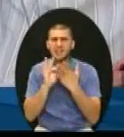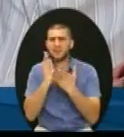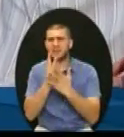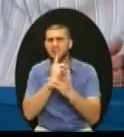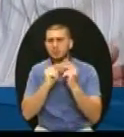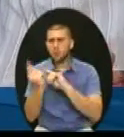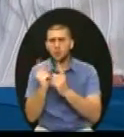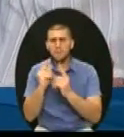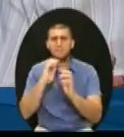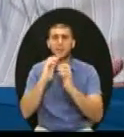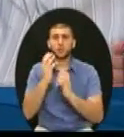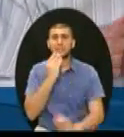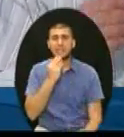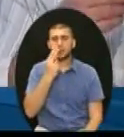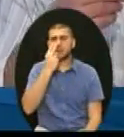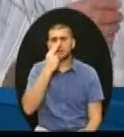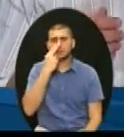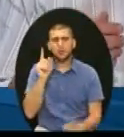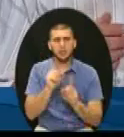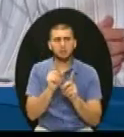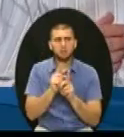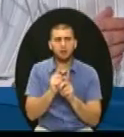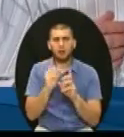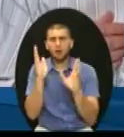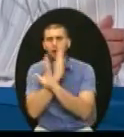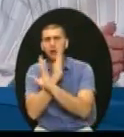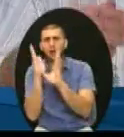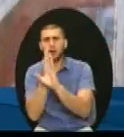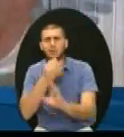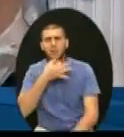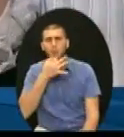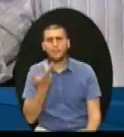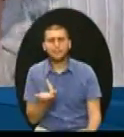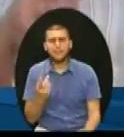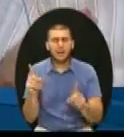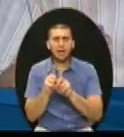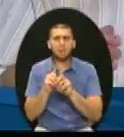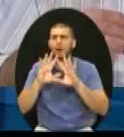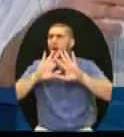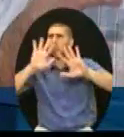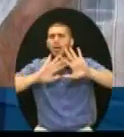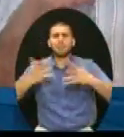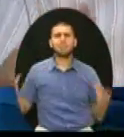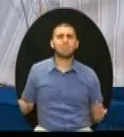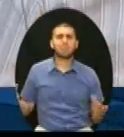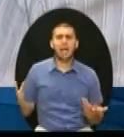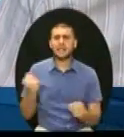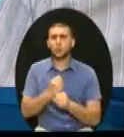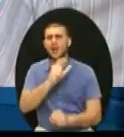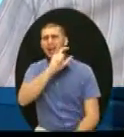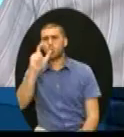זה ביניהם, בתקשורת הישראלית ניסו למסך את האירוע של הנאום, כאילו הוא לא קיים, שמו